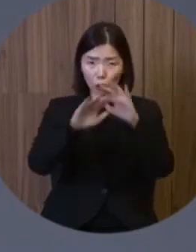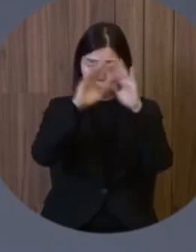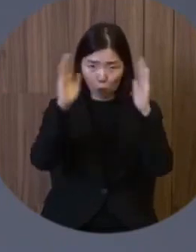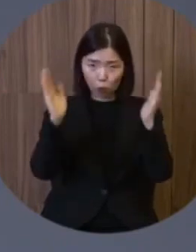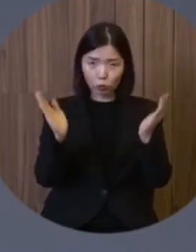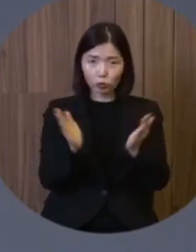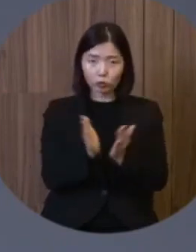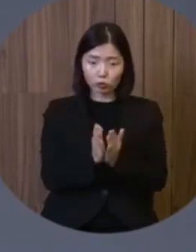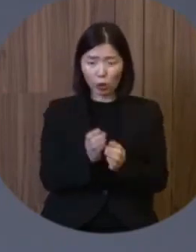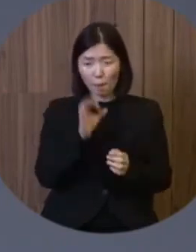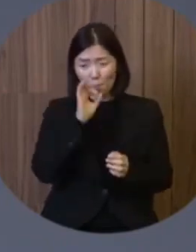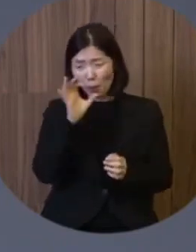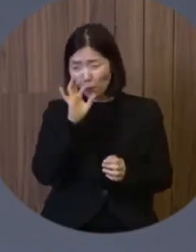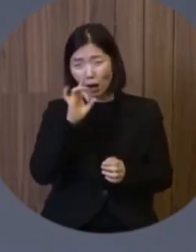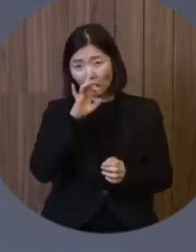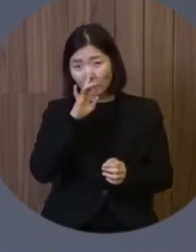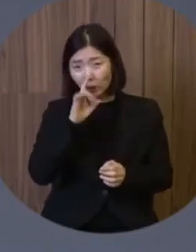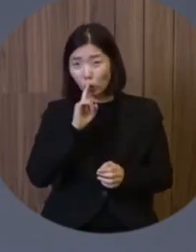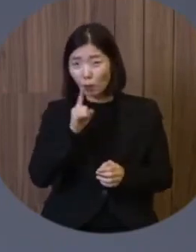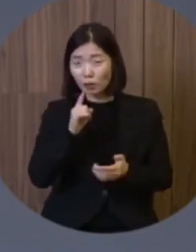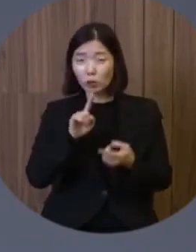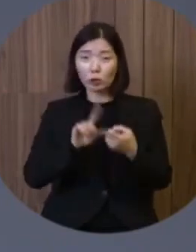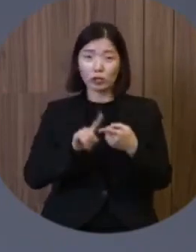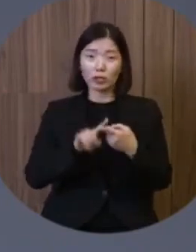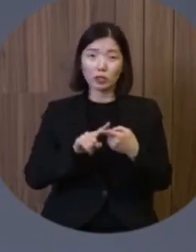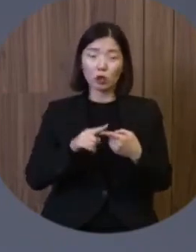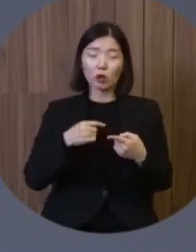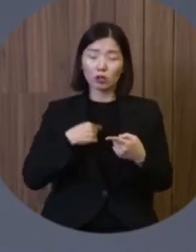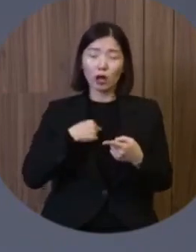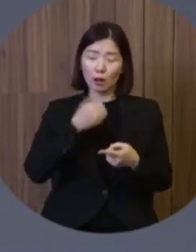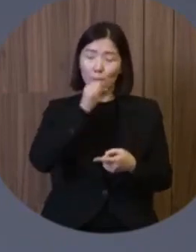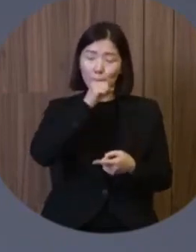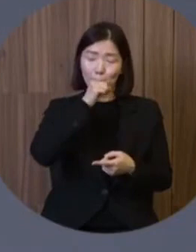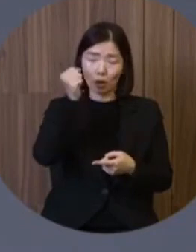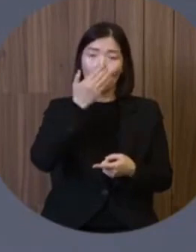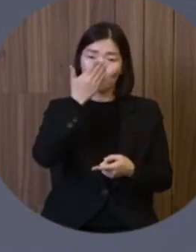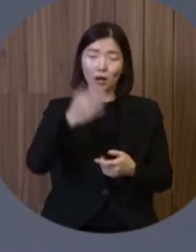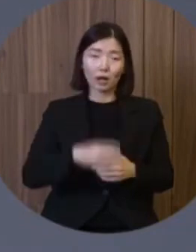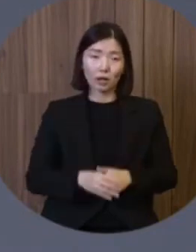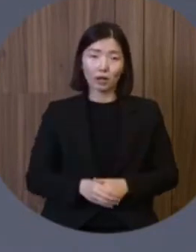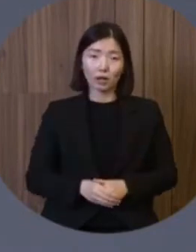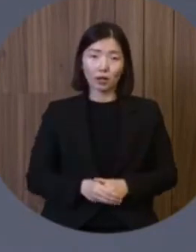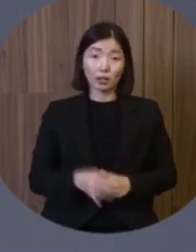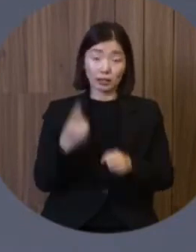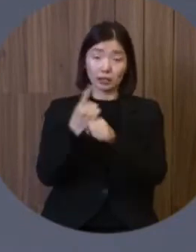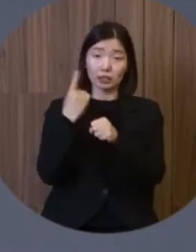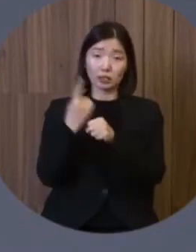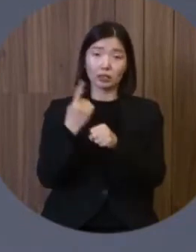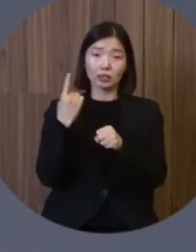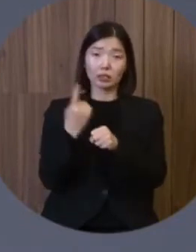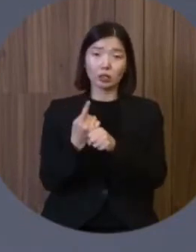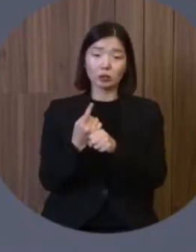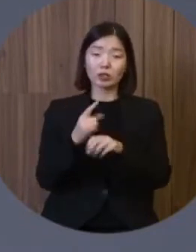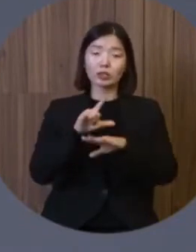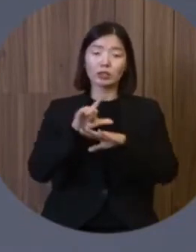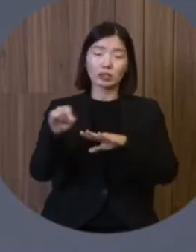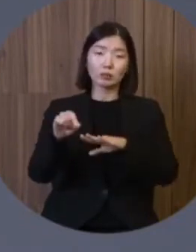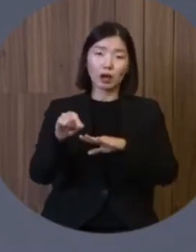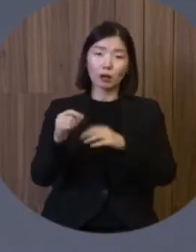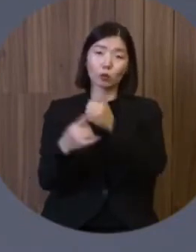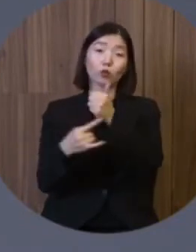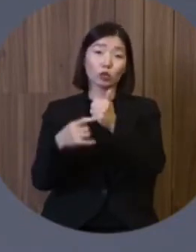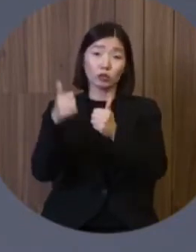모두가 불가능하다 했던 패스트트랙을 성사시켰습니다. 작년 참 좋은 지방정부